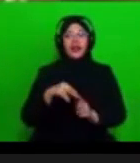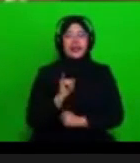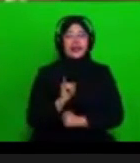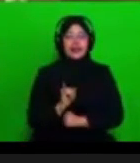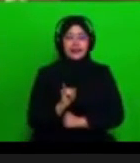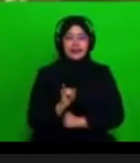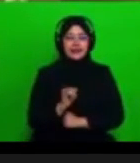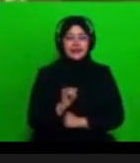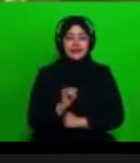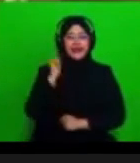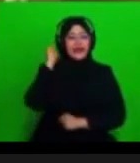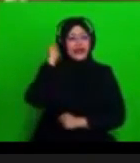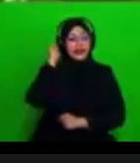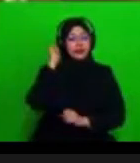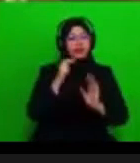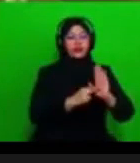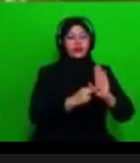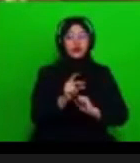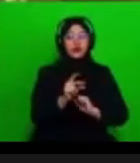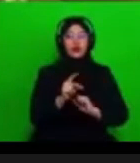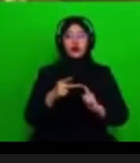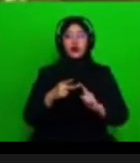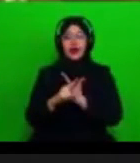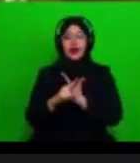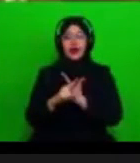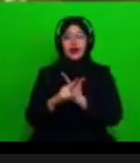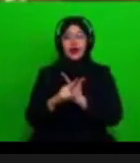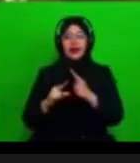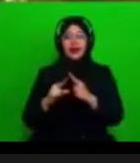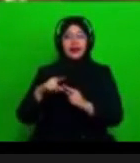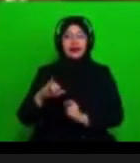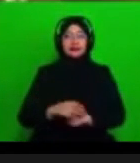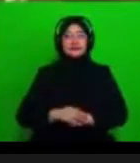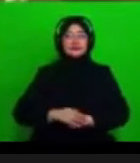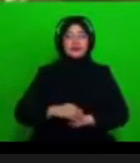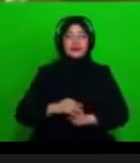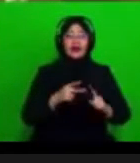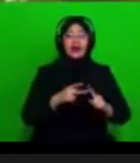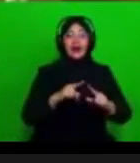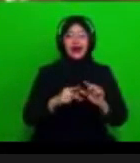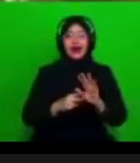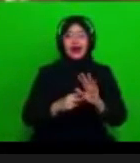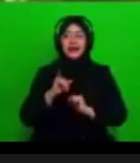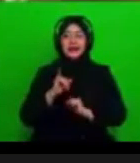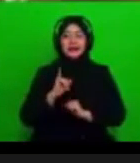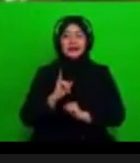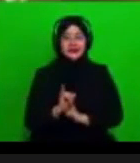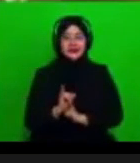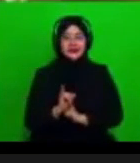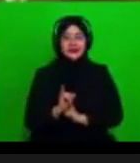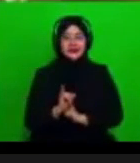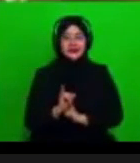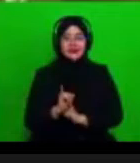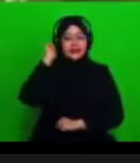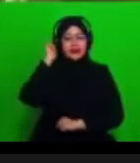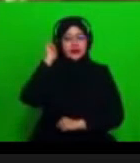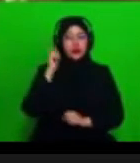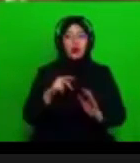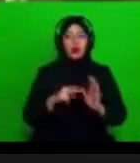Yogyakarta, Ibu Nur Hayati Mono Arfa, Ibu Hani Pramono Anung,